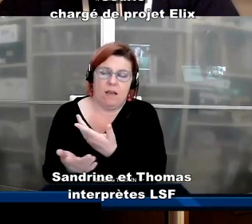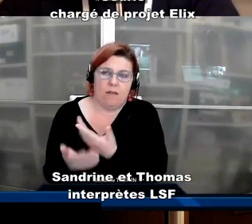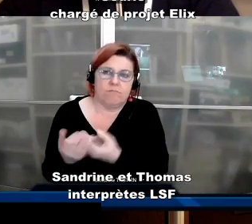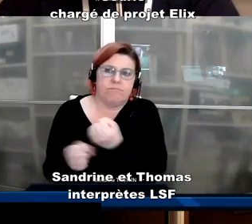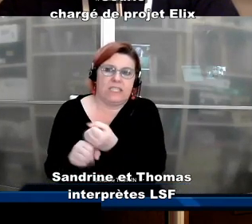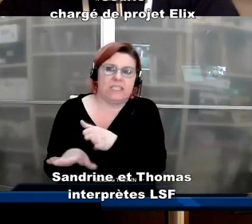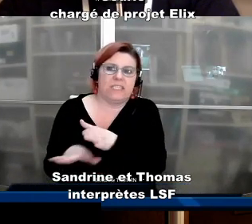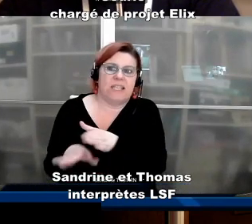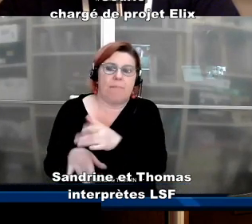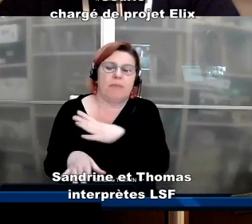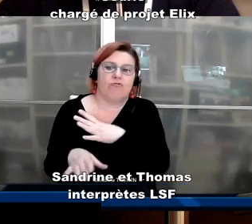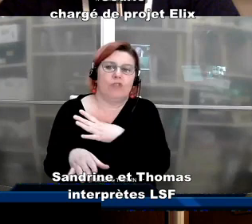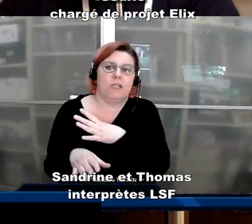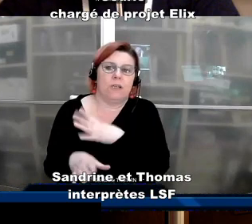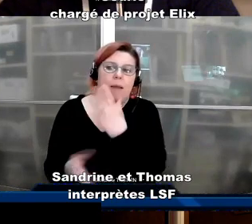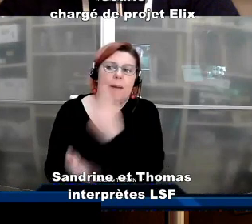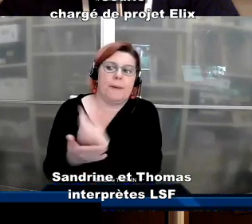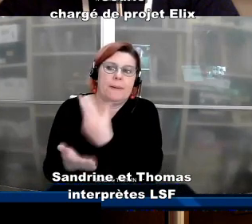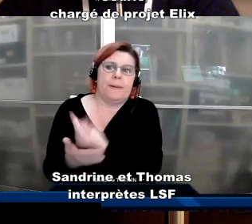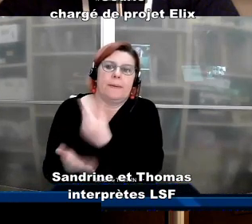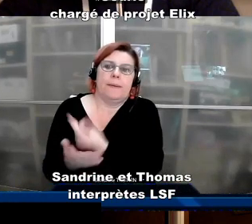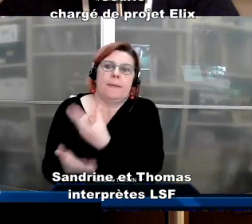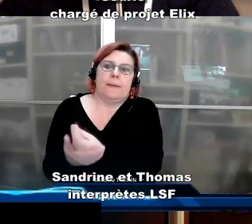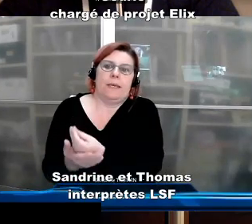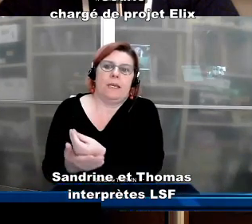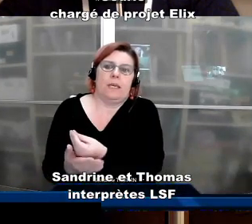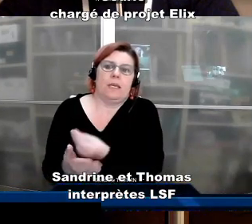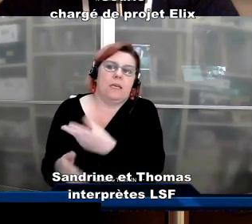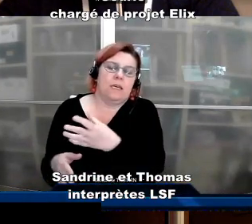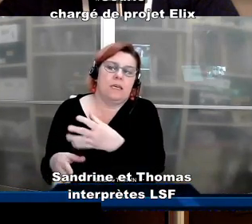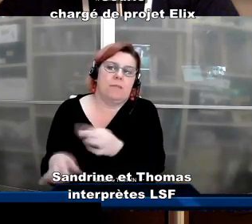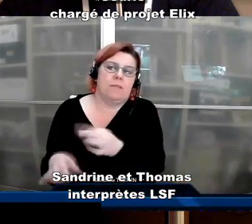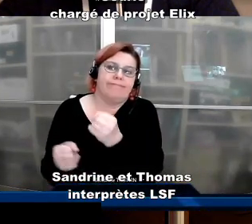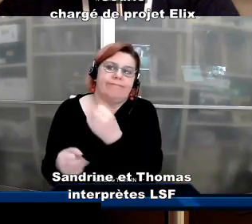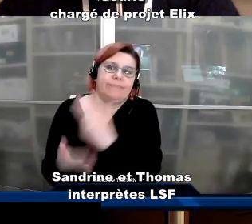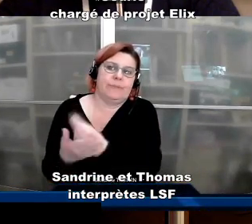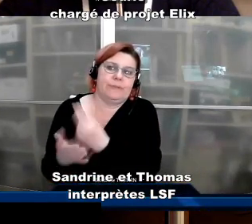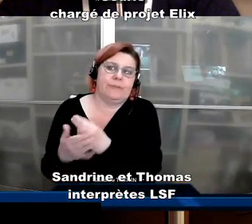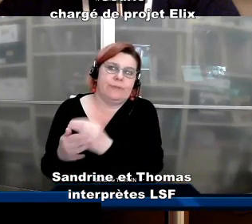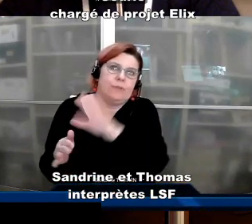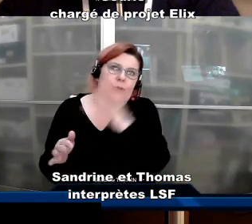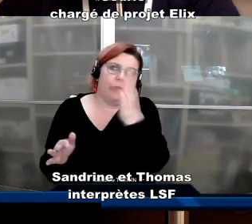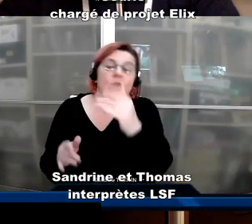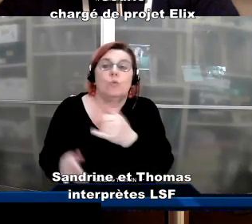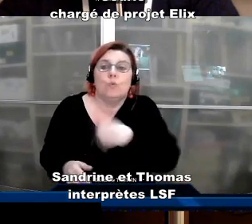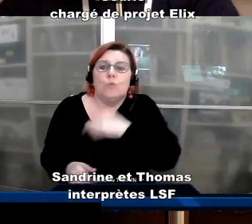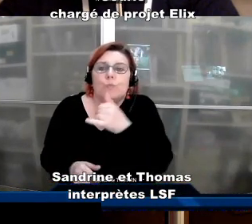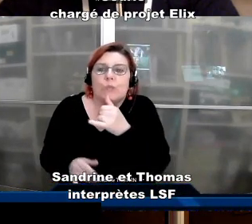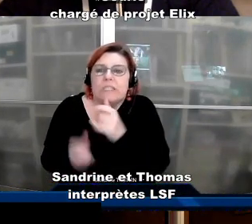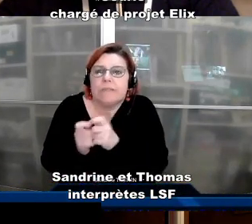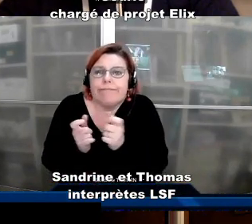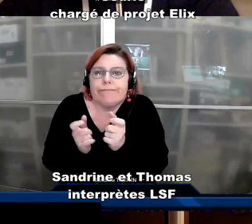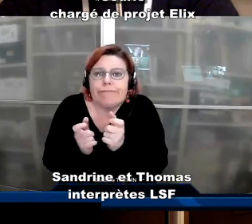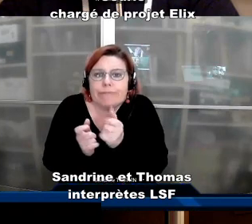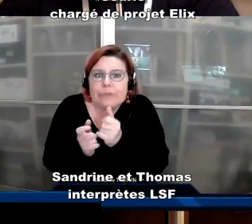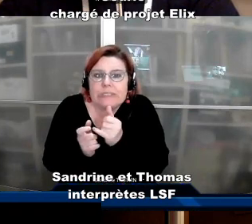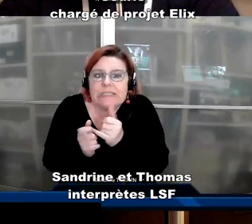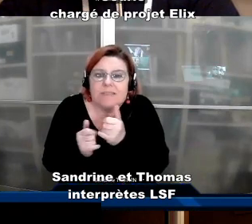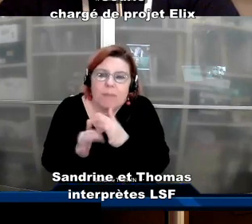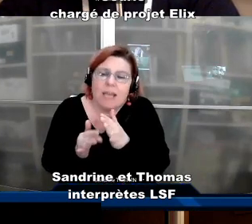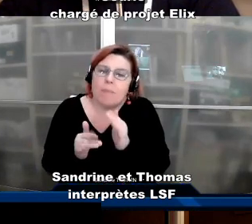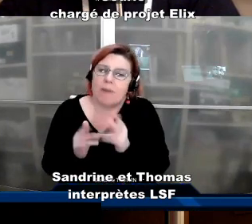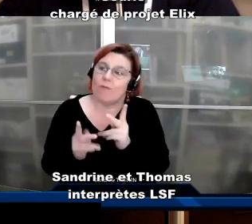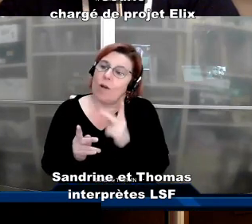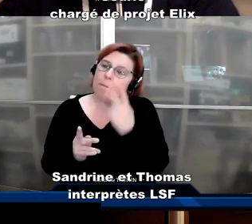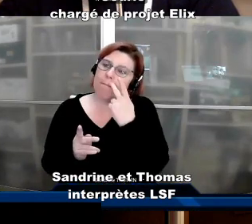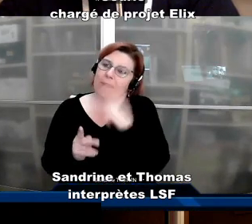on a des sauvegardes qui sont ailleurs également. Voilà, donc on est une petite structure, mais parfois on fait les choses super